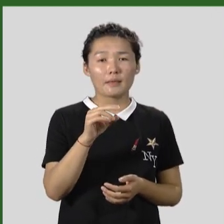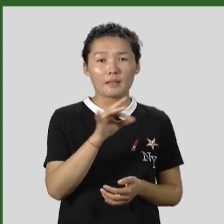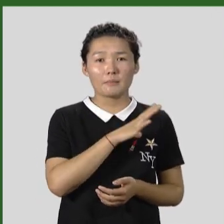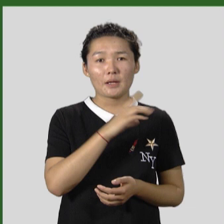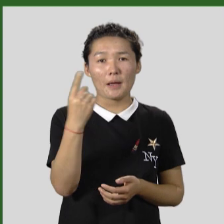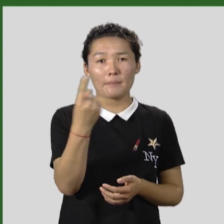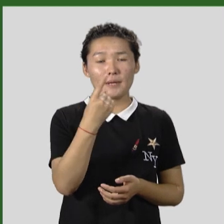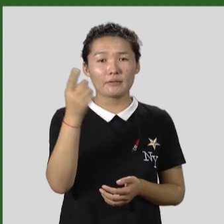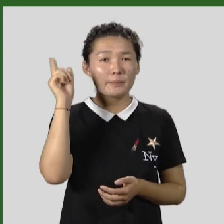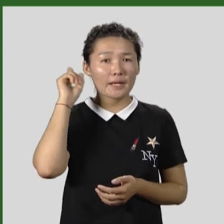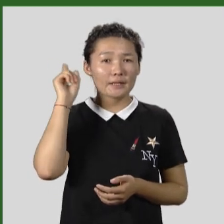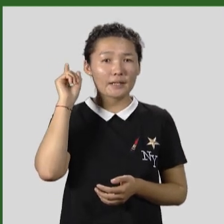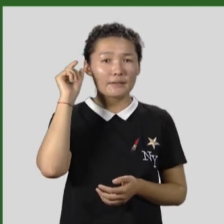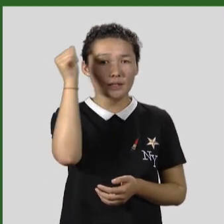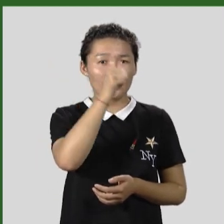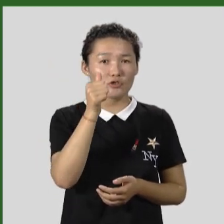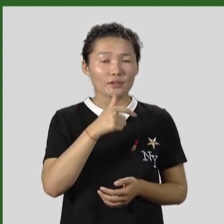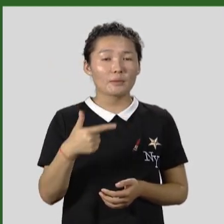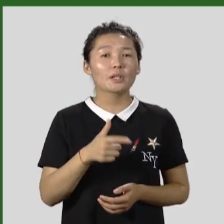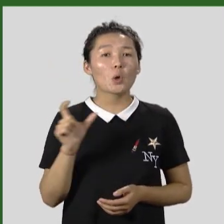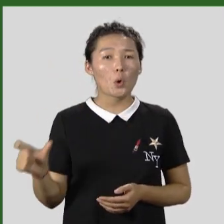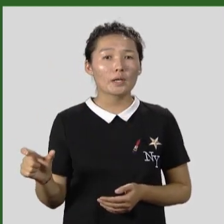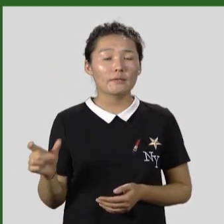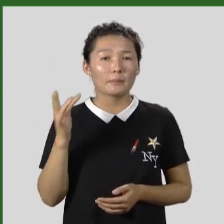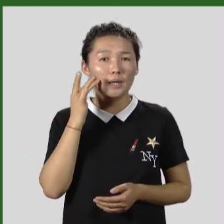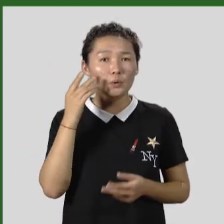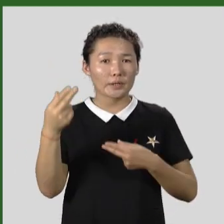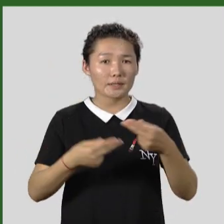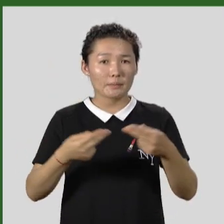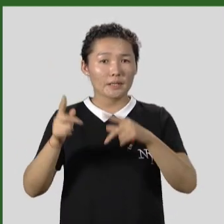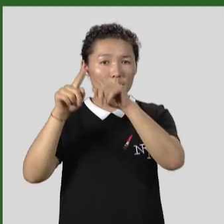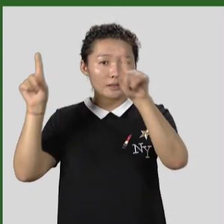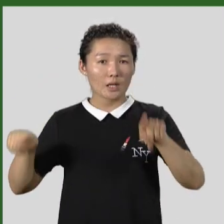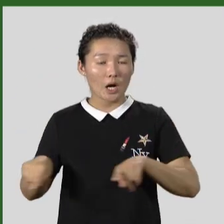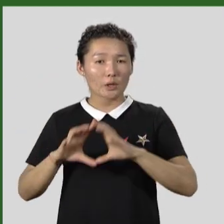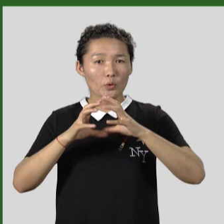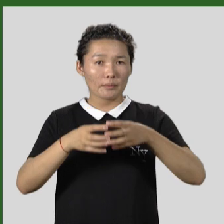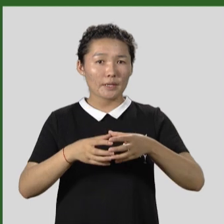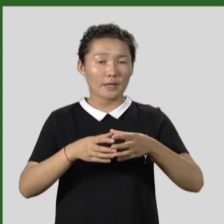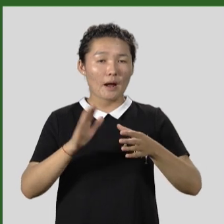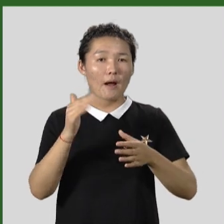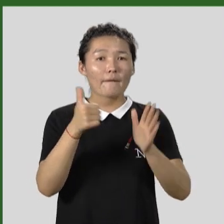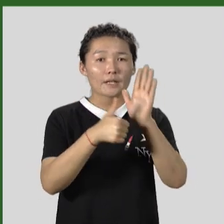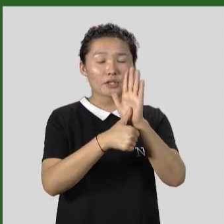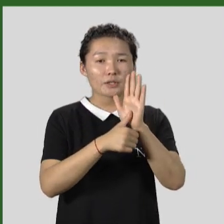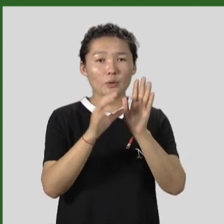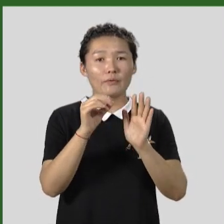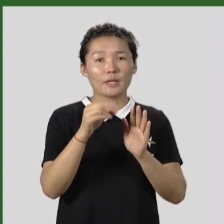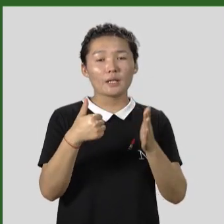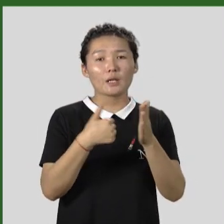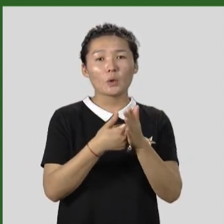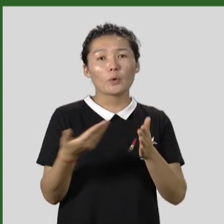первым древнегреческим географом, изобразившим карту мира в VI веке до нашей